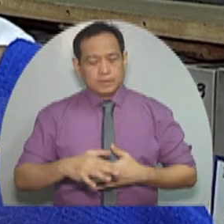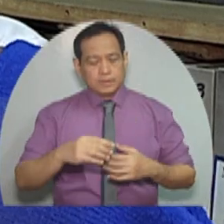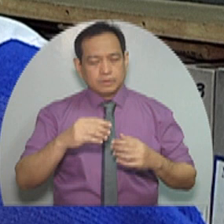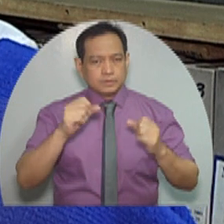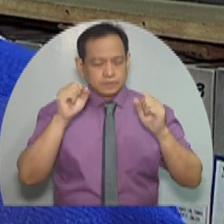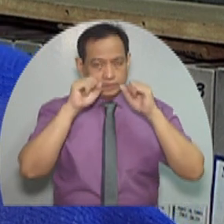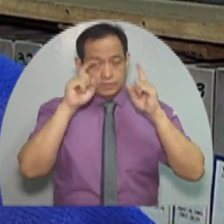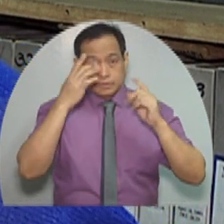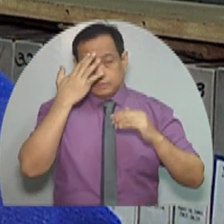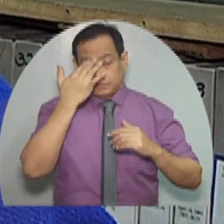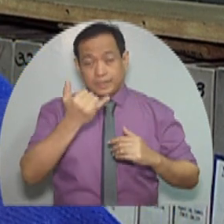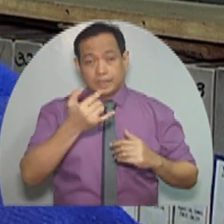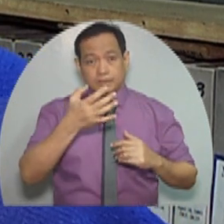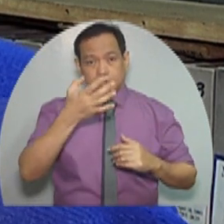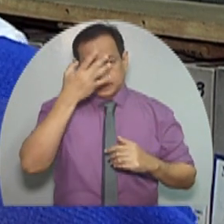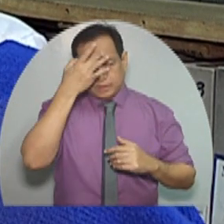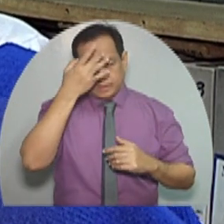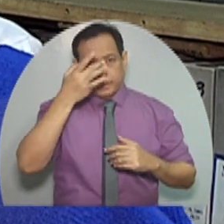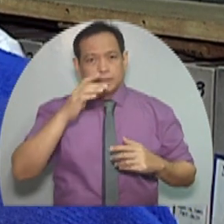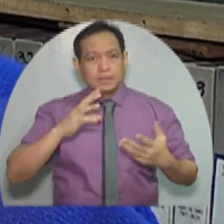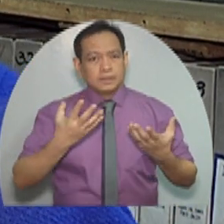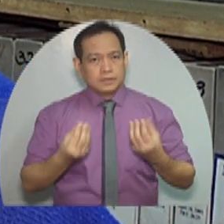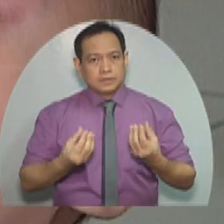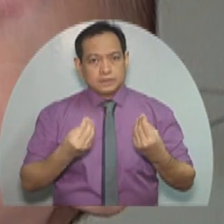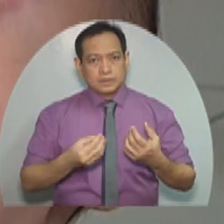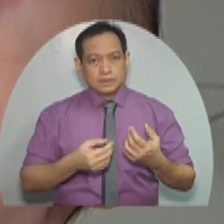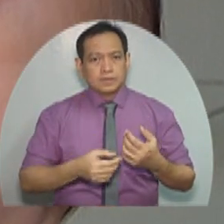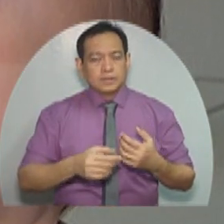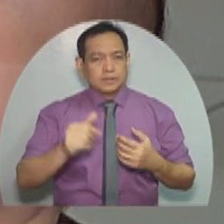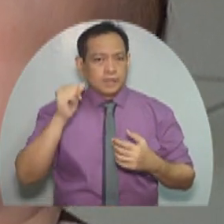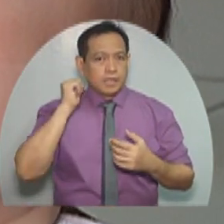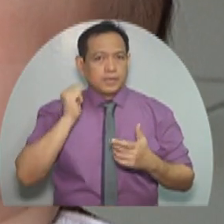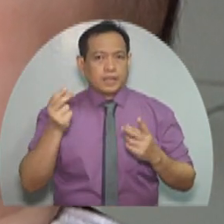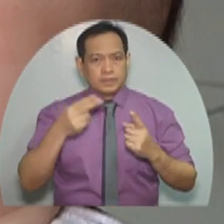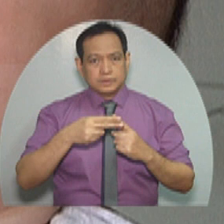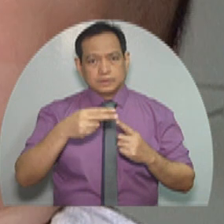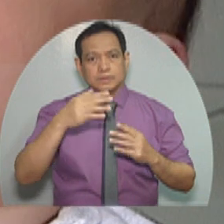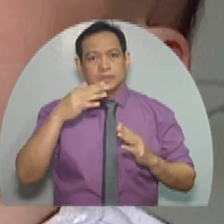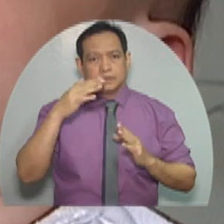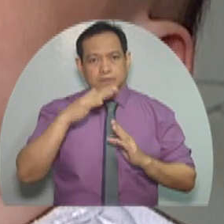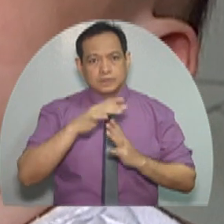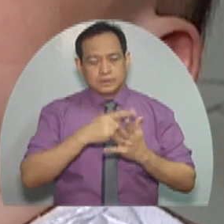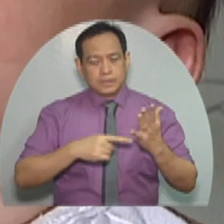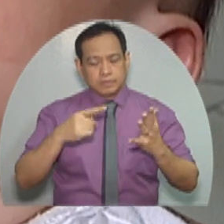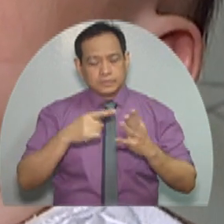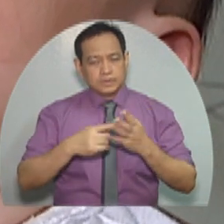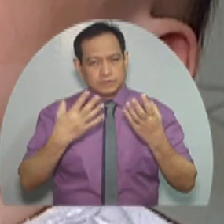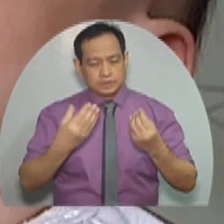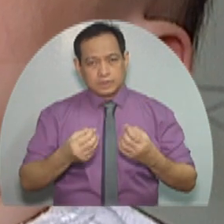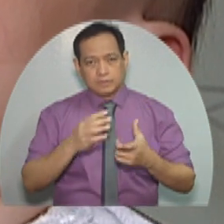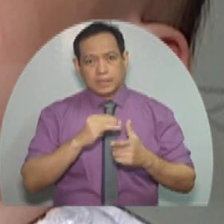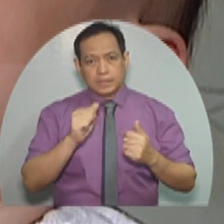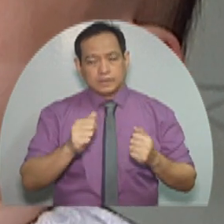nagtaka po kung bakit malambot po yung ulo niya. Simula likod po ng ulo niya hanggang sa ibabaw po, malaki ang lambot. Saka